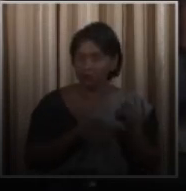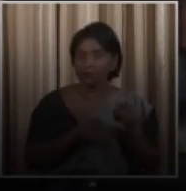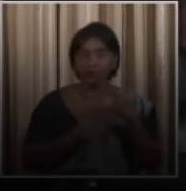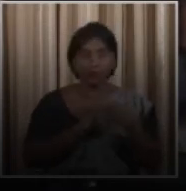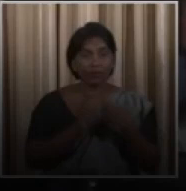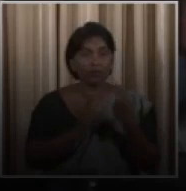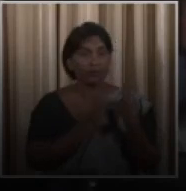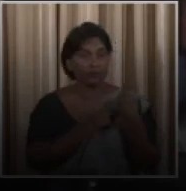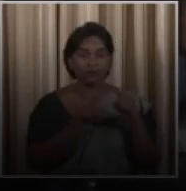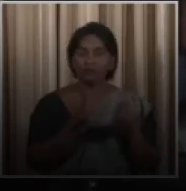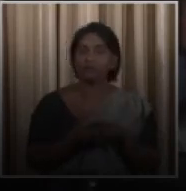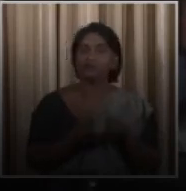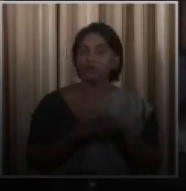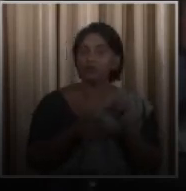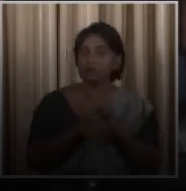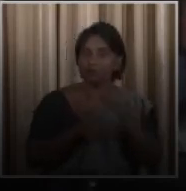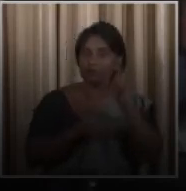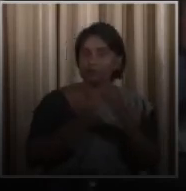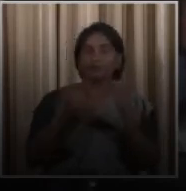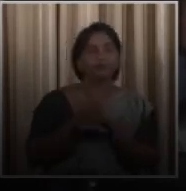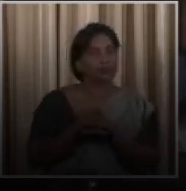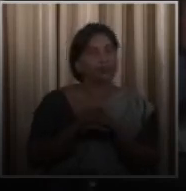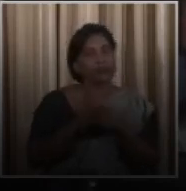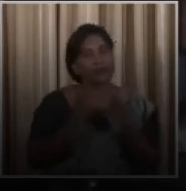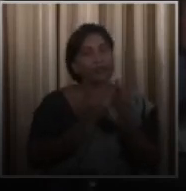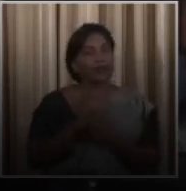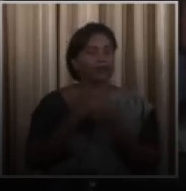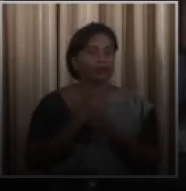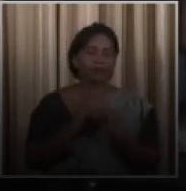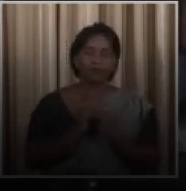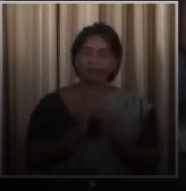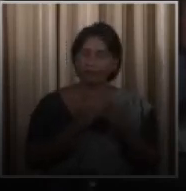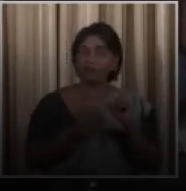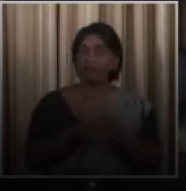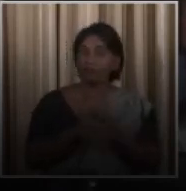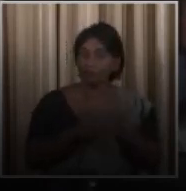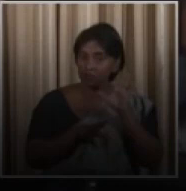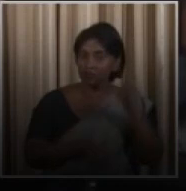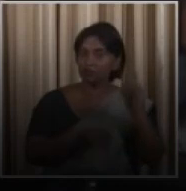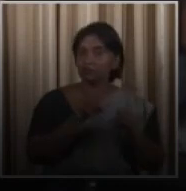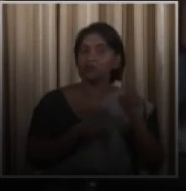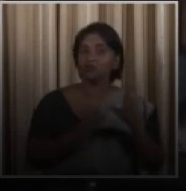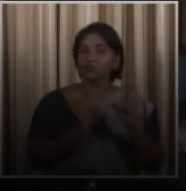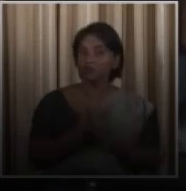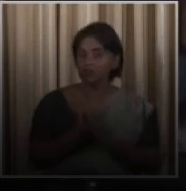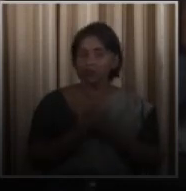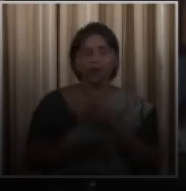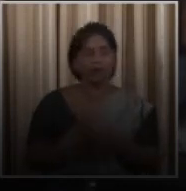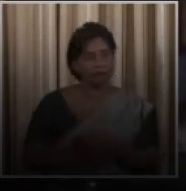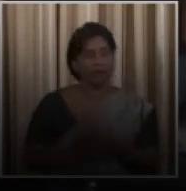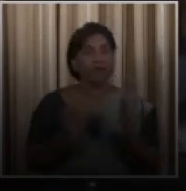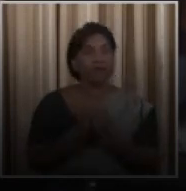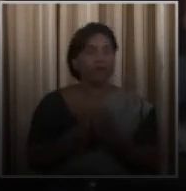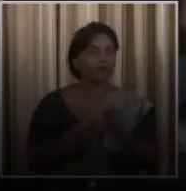රටට වග කියන ආකාරයේ කොමසාරිස්වරුන් බවට පත් වෙන්න ඕනේ. නැත්නම් අපි නීතිය හැදුවට වැඩක් නැහැ. කොමසාරිස්ලා ඉන්නවා කොමිසමක් තියෙනවා